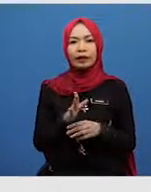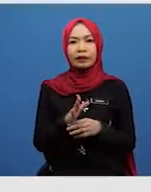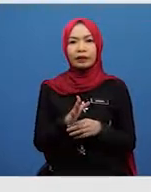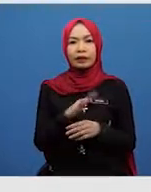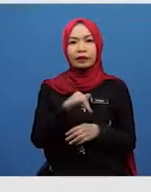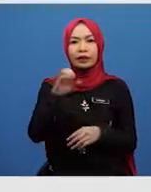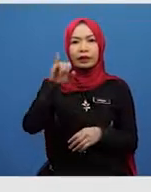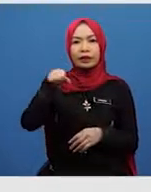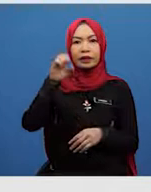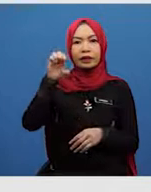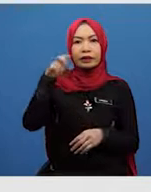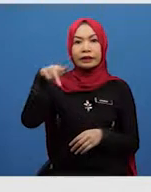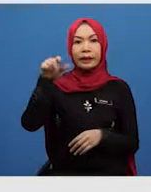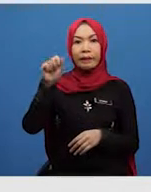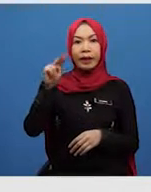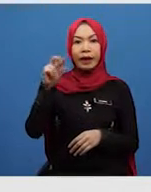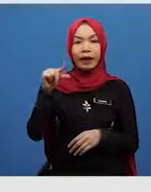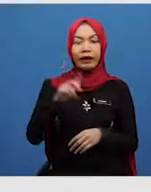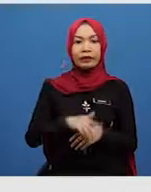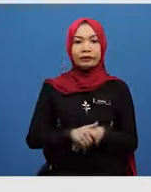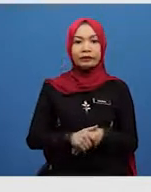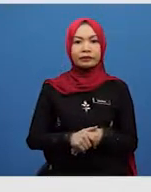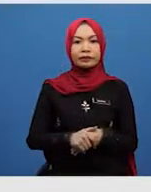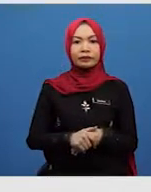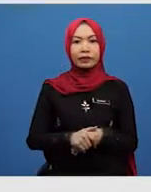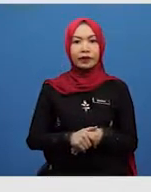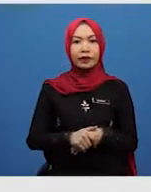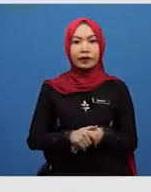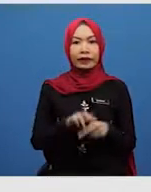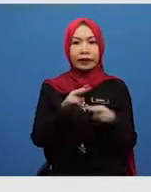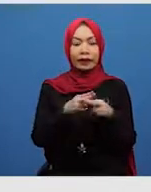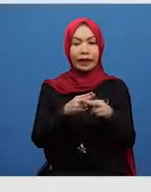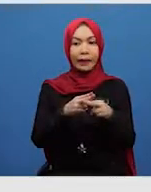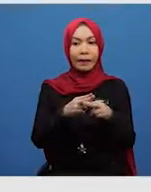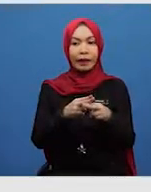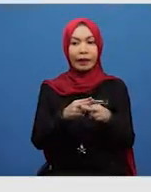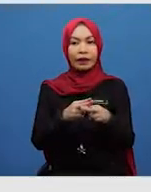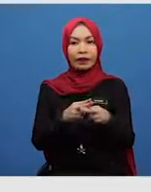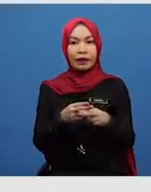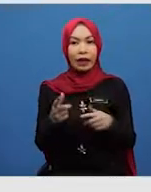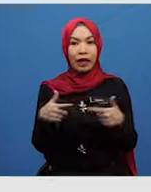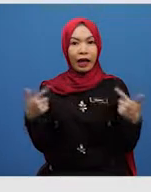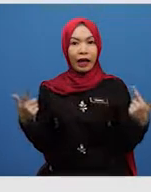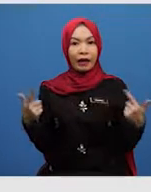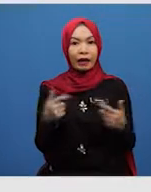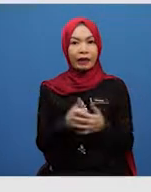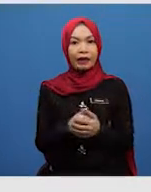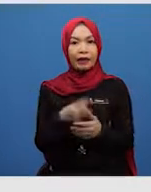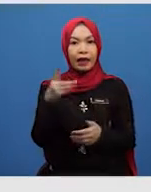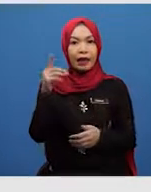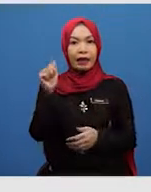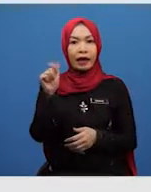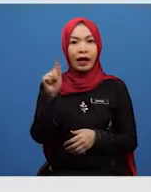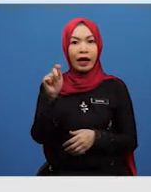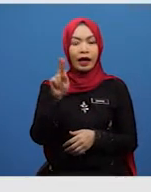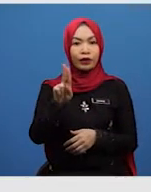memakai gelaran Datuk patinggi Datuk bendahara atau Datu Bandar dan datuk Temenggung